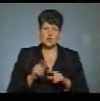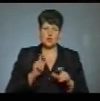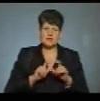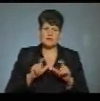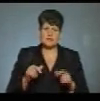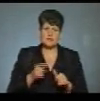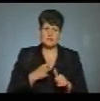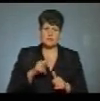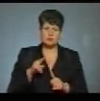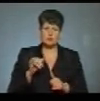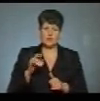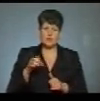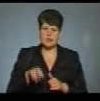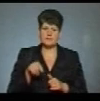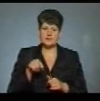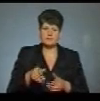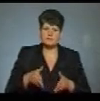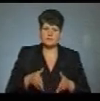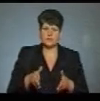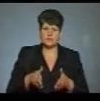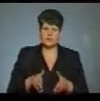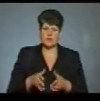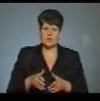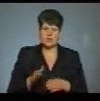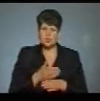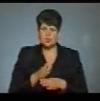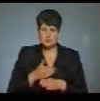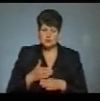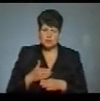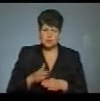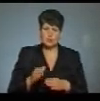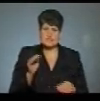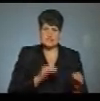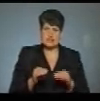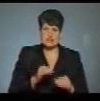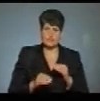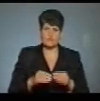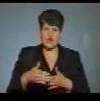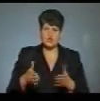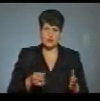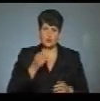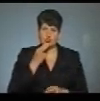імені Пулюя. У холі навчального закладу волонтери сортують і складають у ящики продукти.